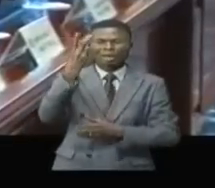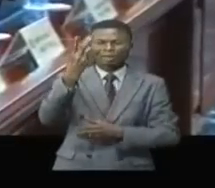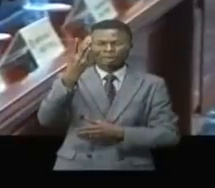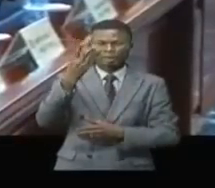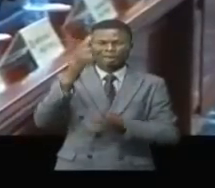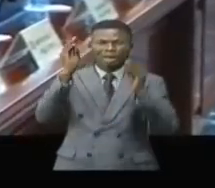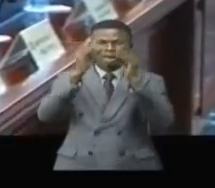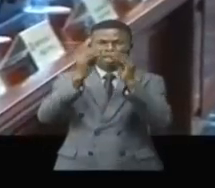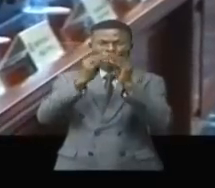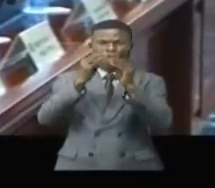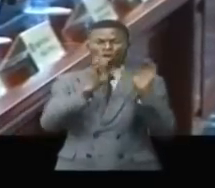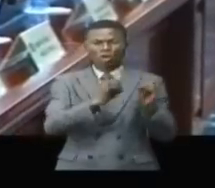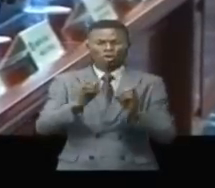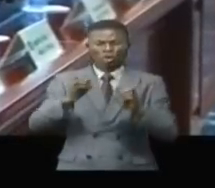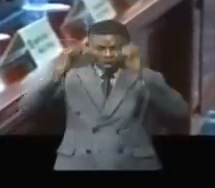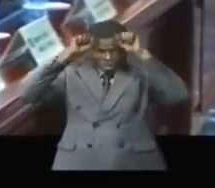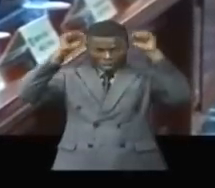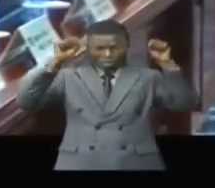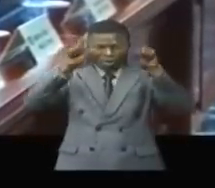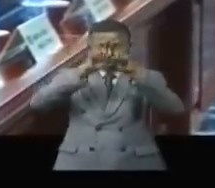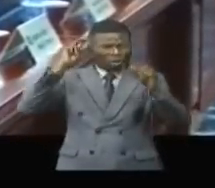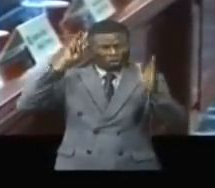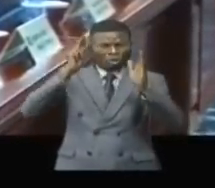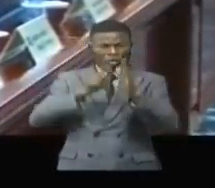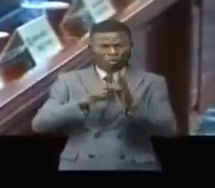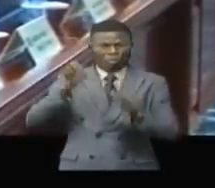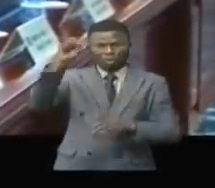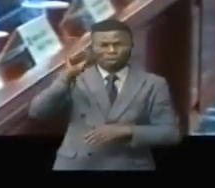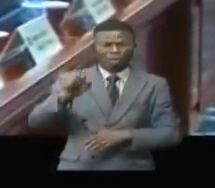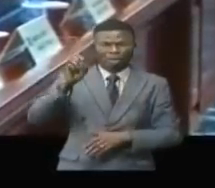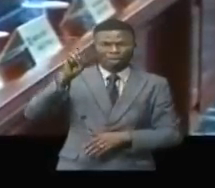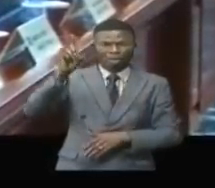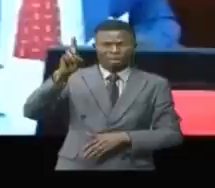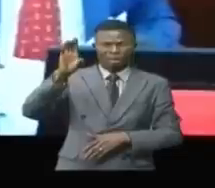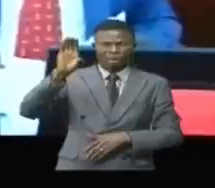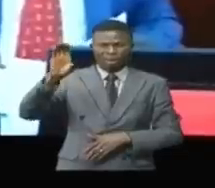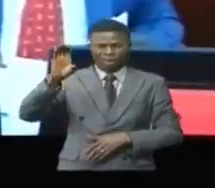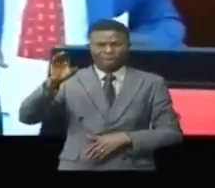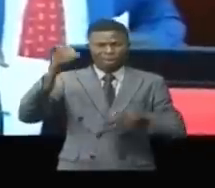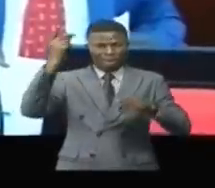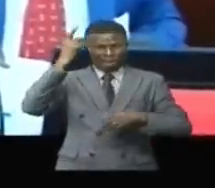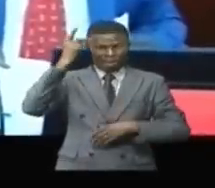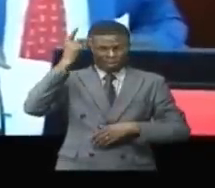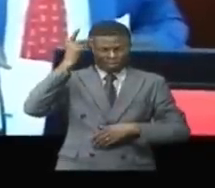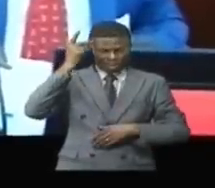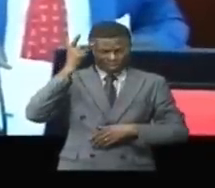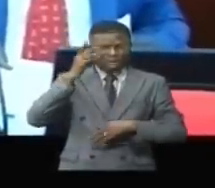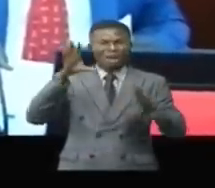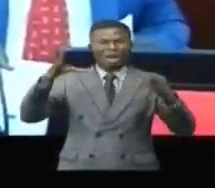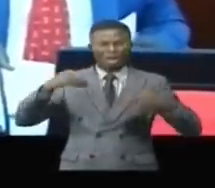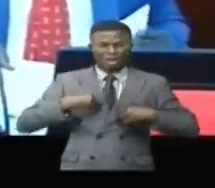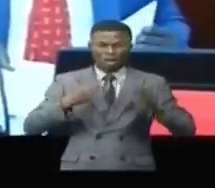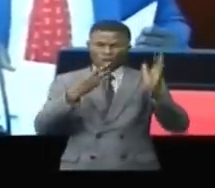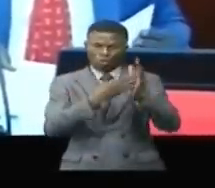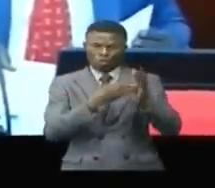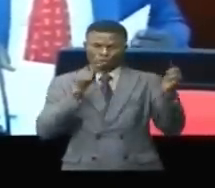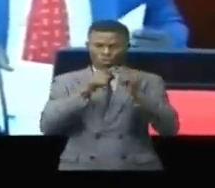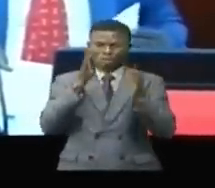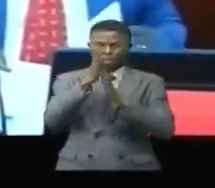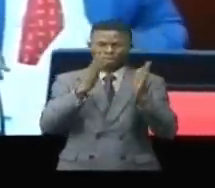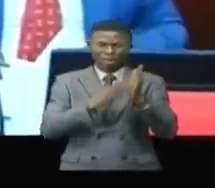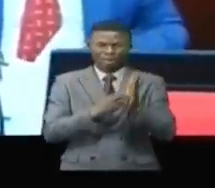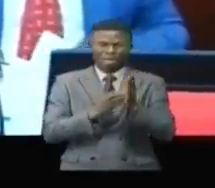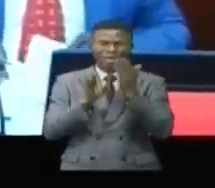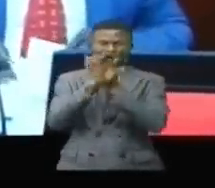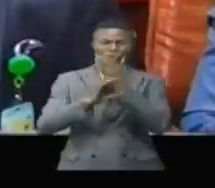ordinaire des chefs d'État et de gouvernement de la SADC, assise que Kinshasa abritera du 8 au 19